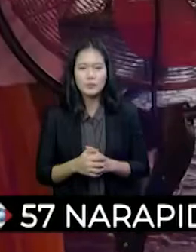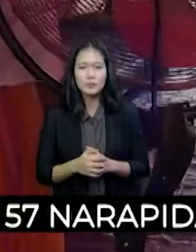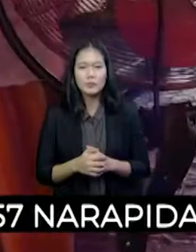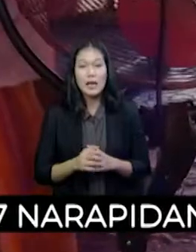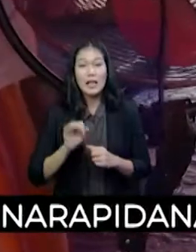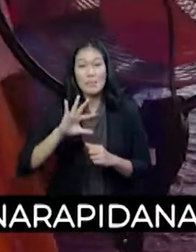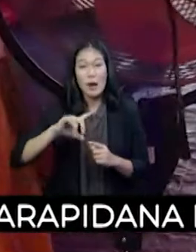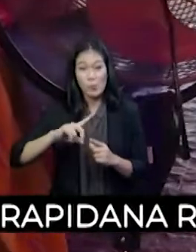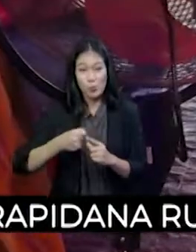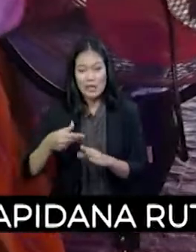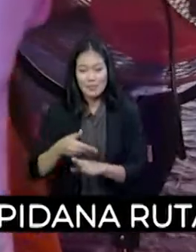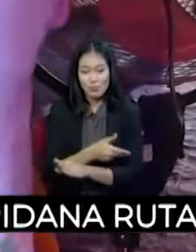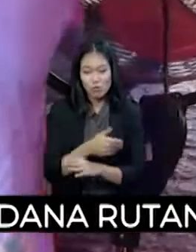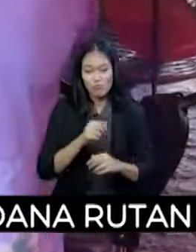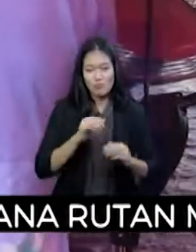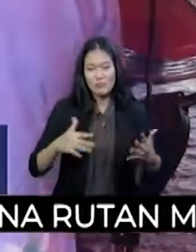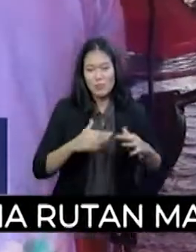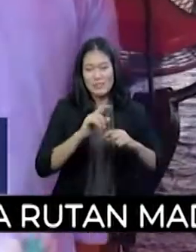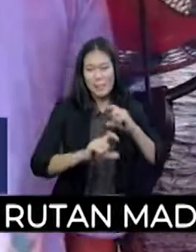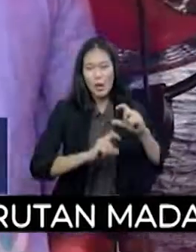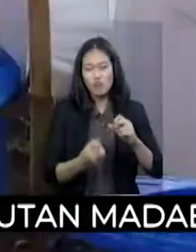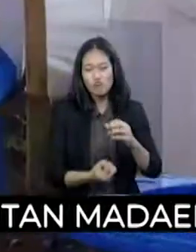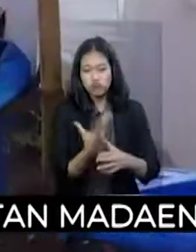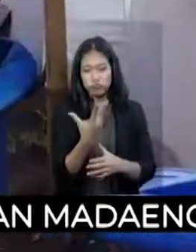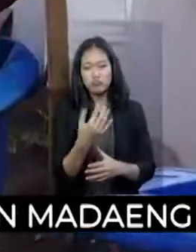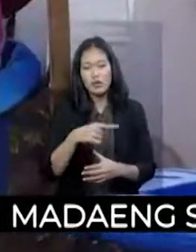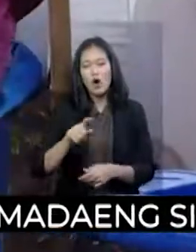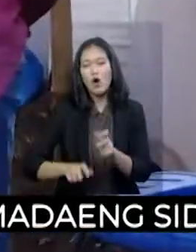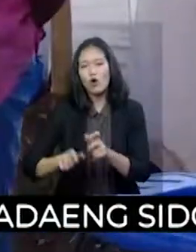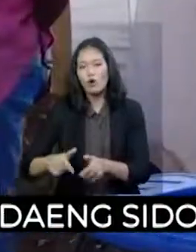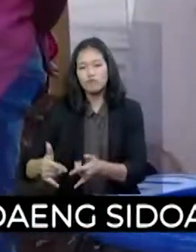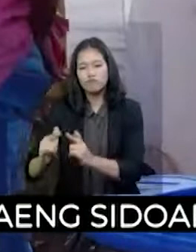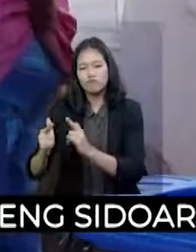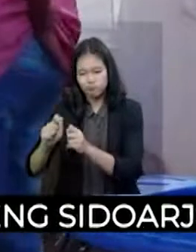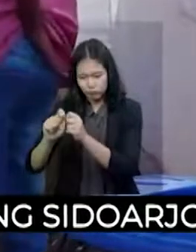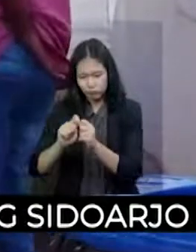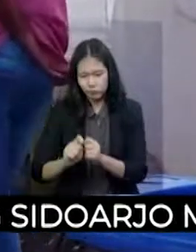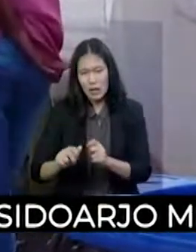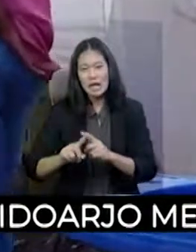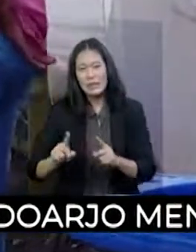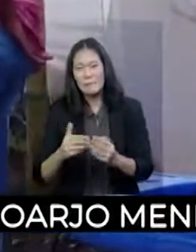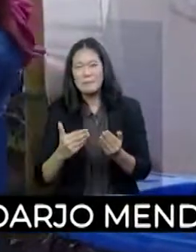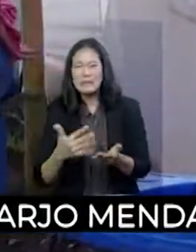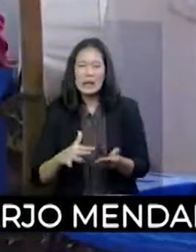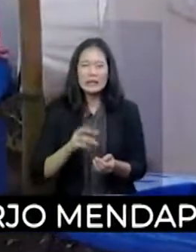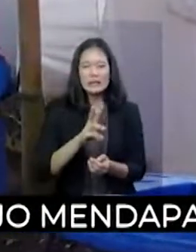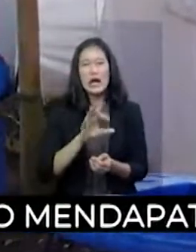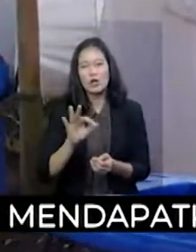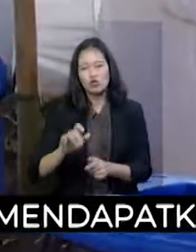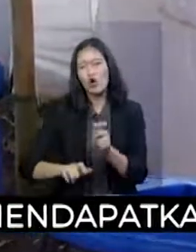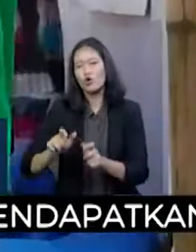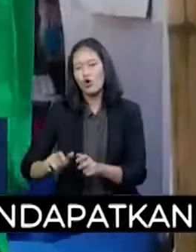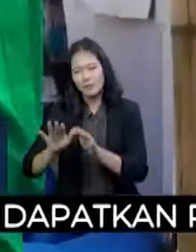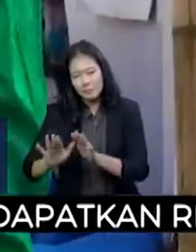5 bulan pasca erupsi Semeru, sebagian pengungsi telah menempati hunian yang telah dibangun. Namun masih ada sekitar 300 pengungsi bertahan di